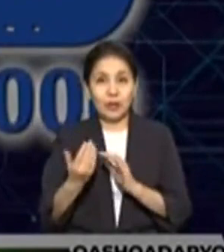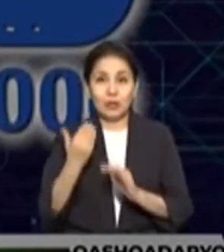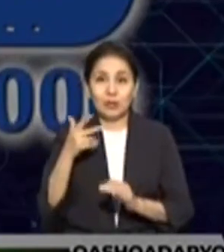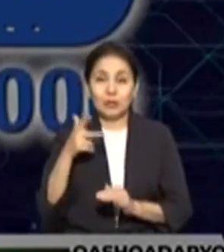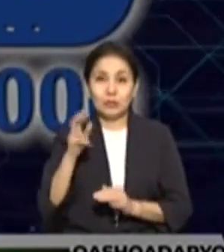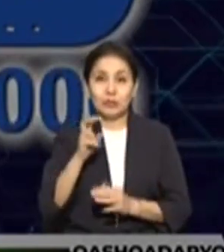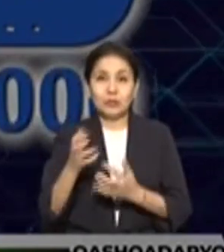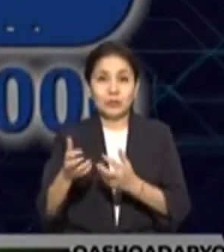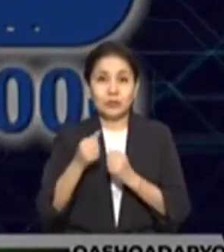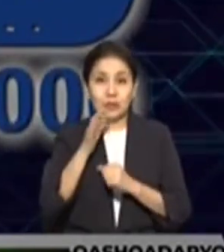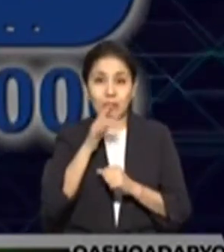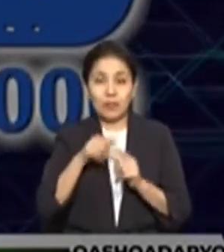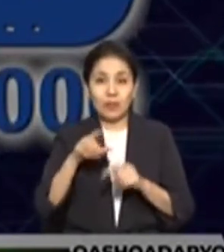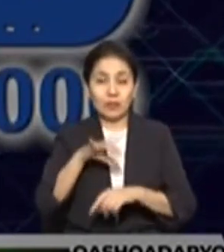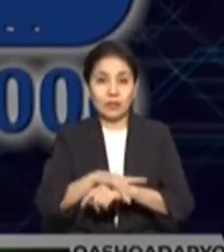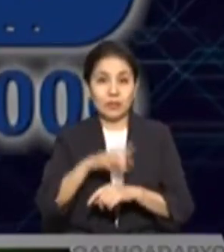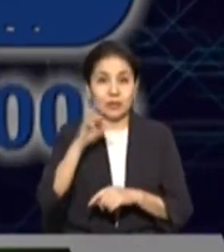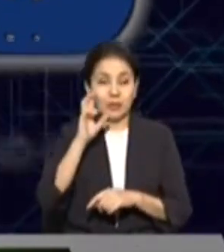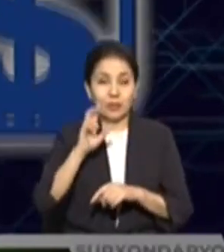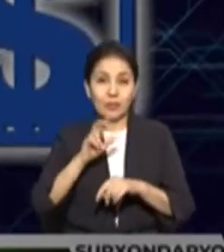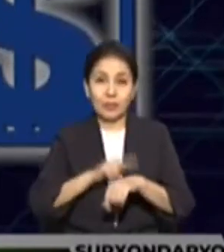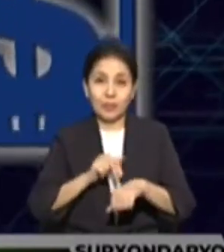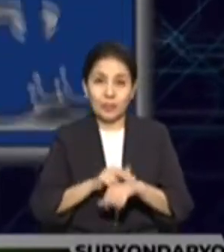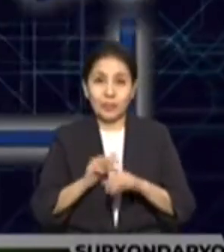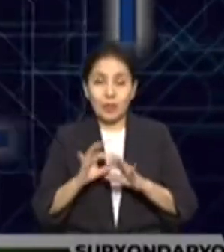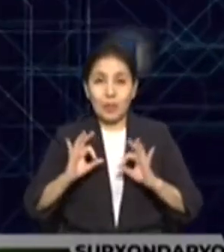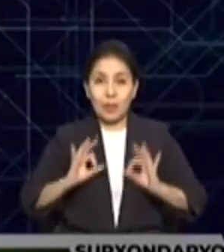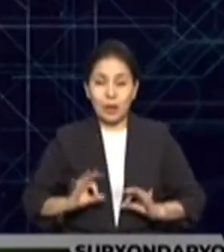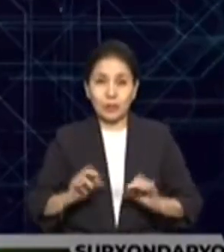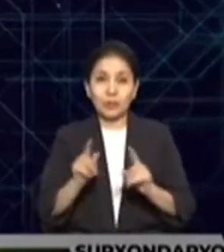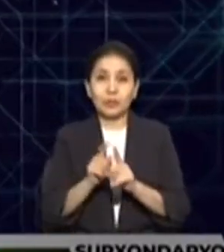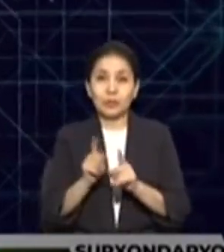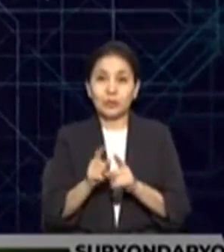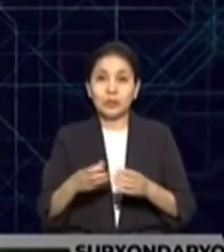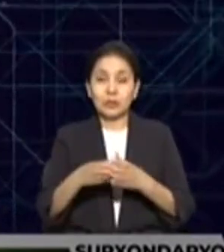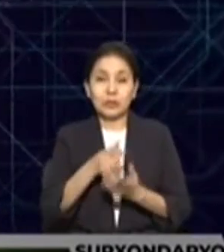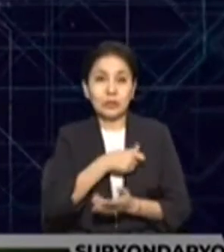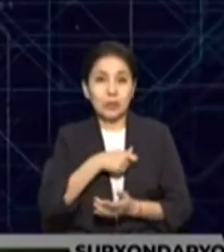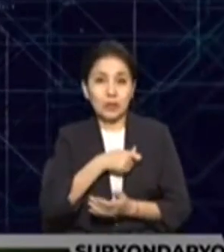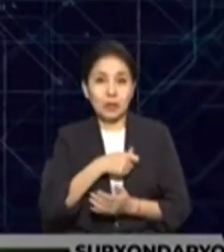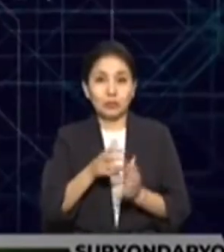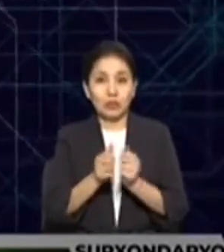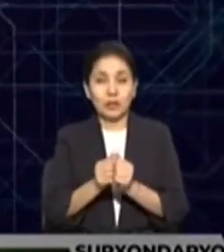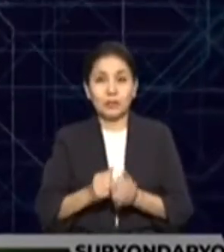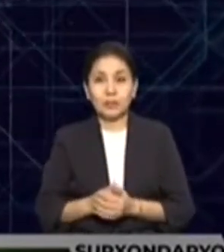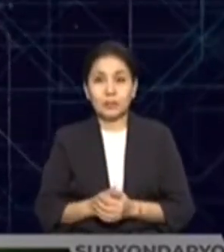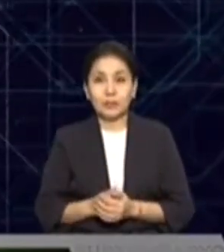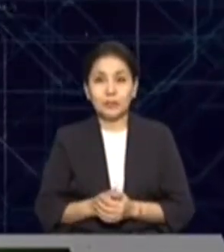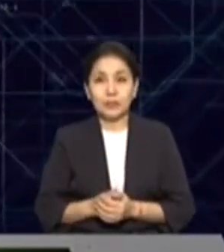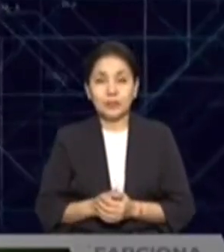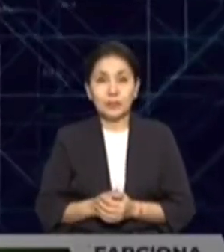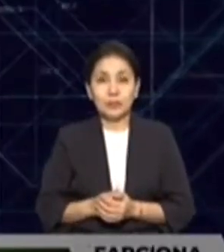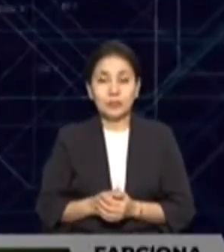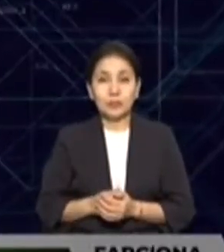3 ming AQSh dollari olgan vaqtida Davlat xavfsizlik xizmati va Bosh prokuratura huzuridagi departament xodimlari tomonidan ushlandi. Kim bilan nima